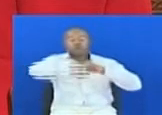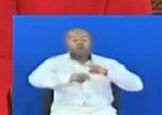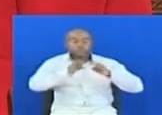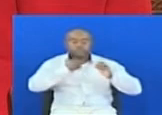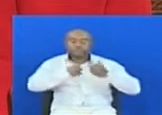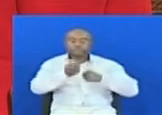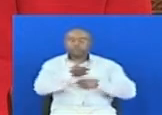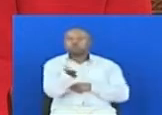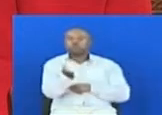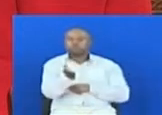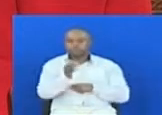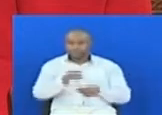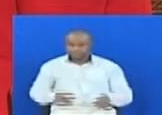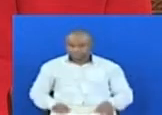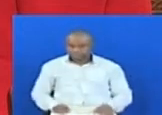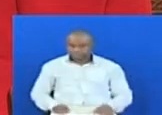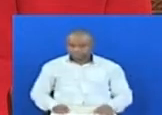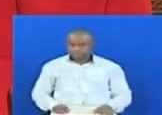iweze kuvuka salama.